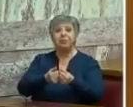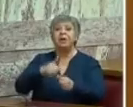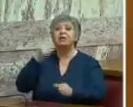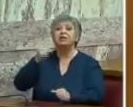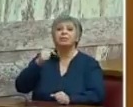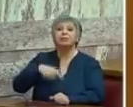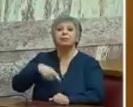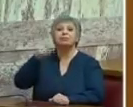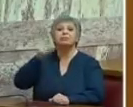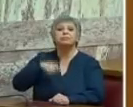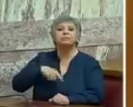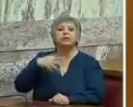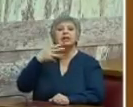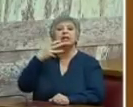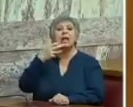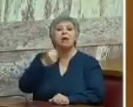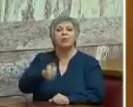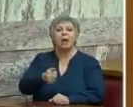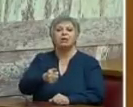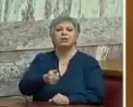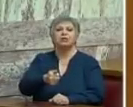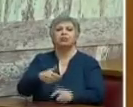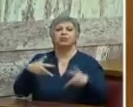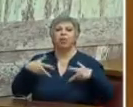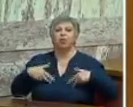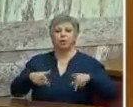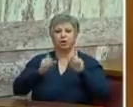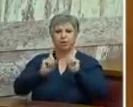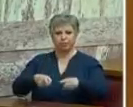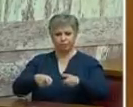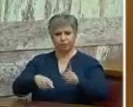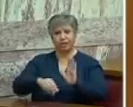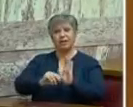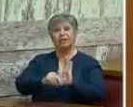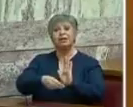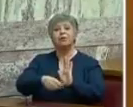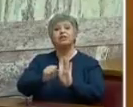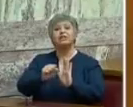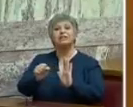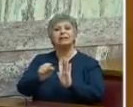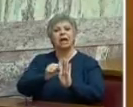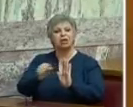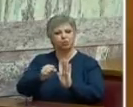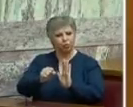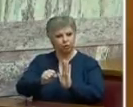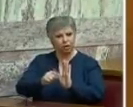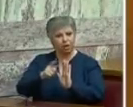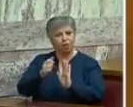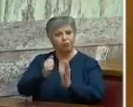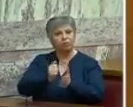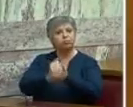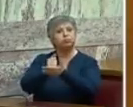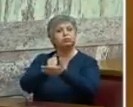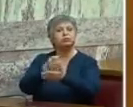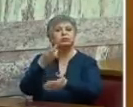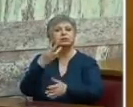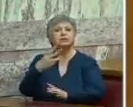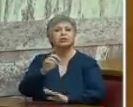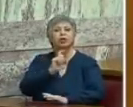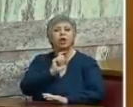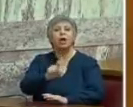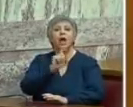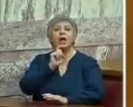με υπογραφή του κυρίου Σταϊκούρα και να λέει. Πάρτε 300 εκατομμύρια ευρώ τα νοσοκομεία, όχι από